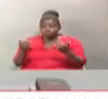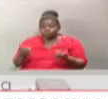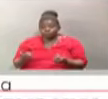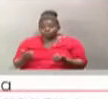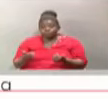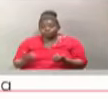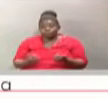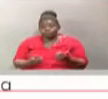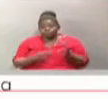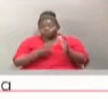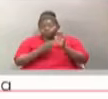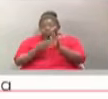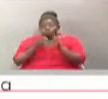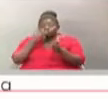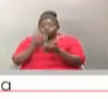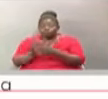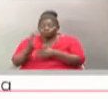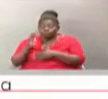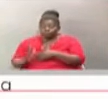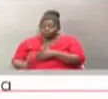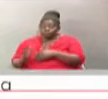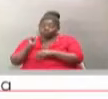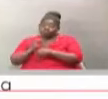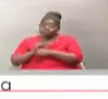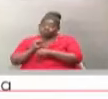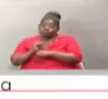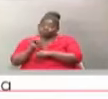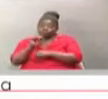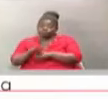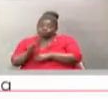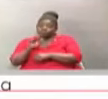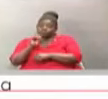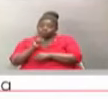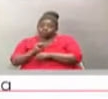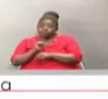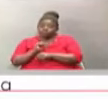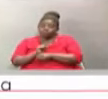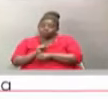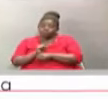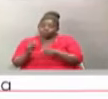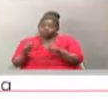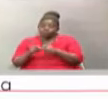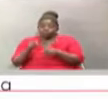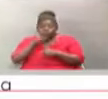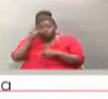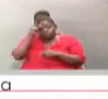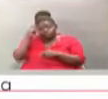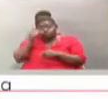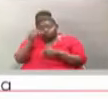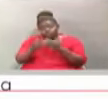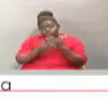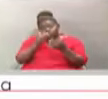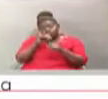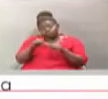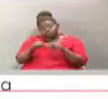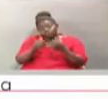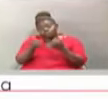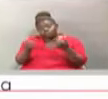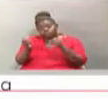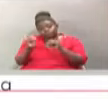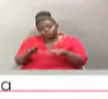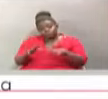ennungi ey'okukola, kukola n'amaani. Kukora raba zaire abatakufa abana